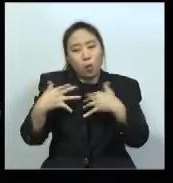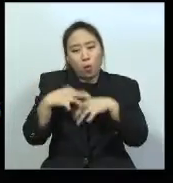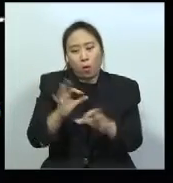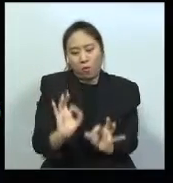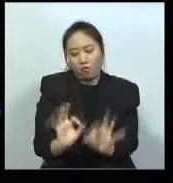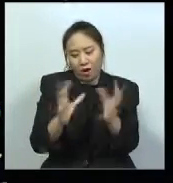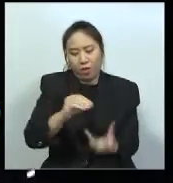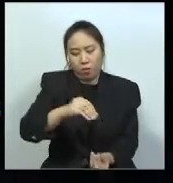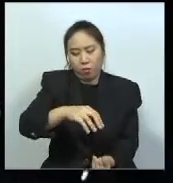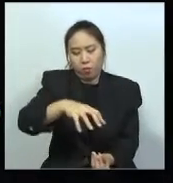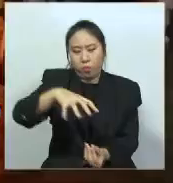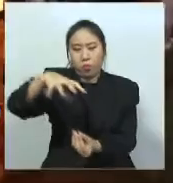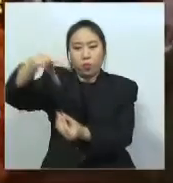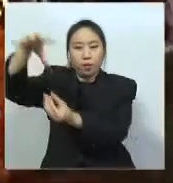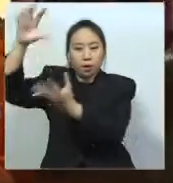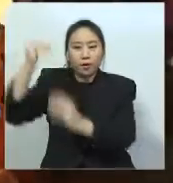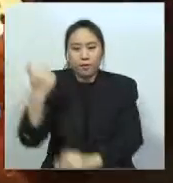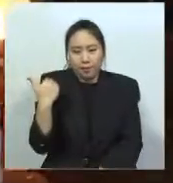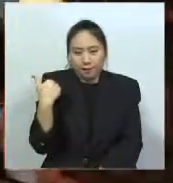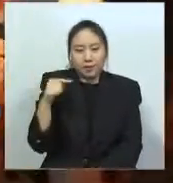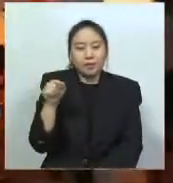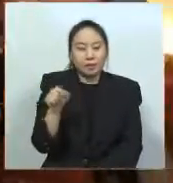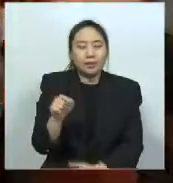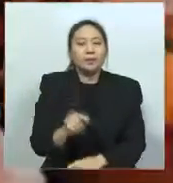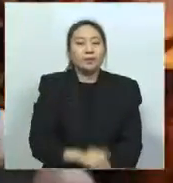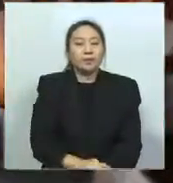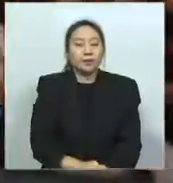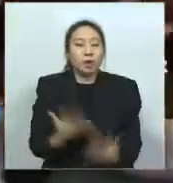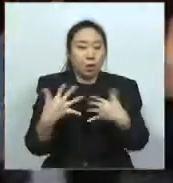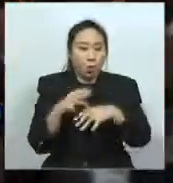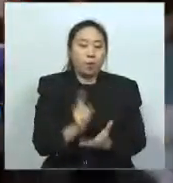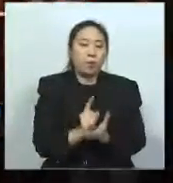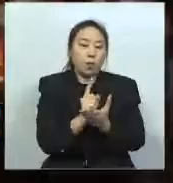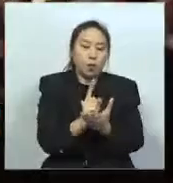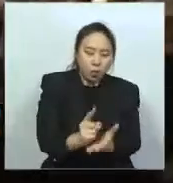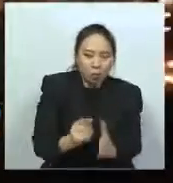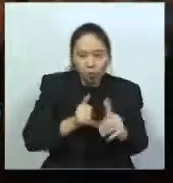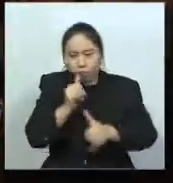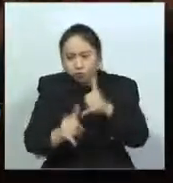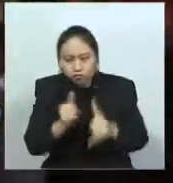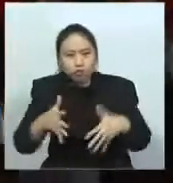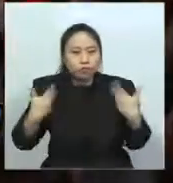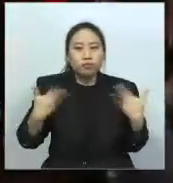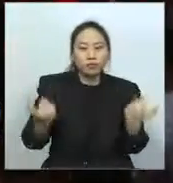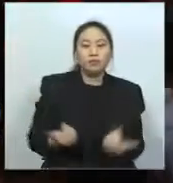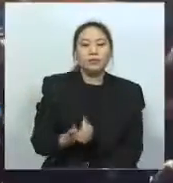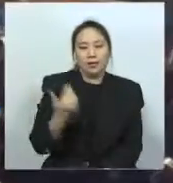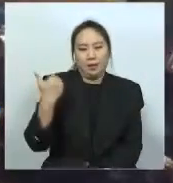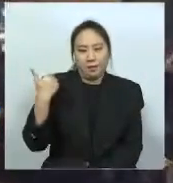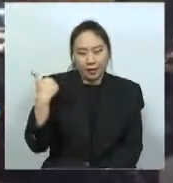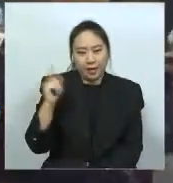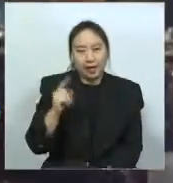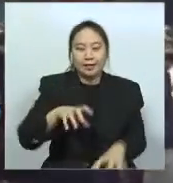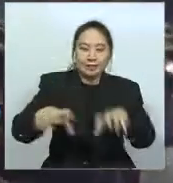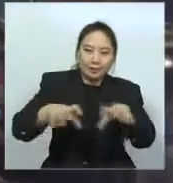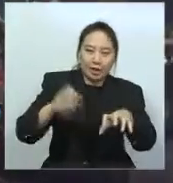ลอยในงานเทศกาลโคมล้านนาปู่จ่าผางประติบและร่วมลอยกระทงกันอย่างคึกคักบรรยากาศก็จะมีการต